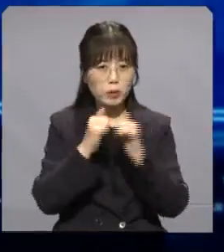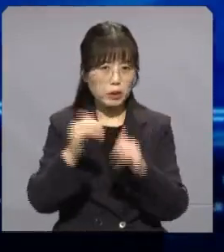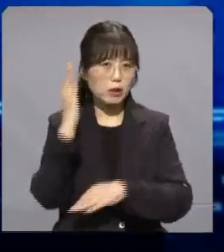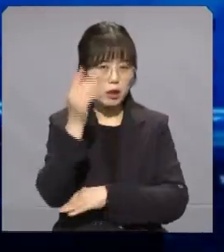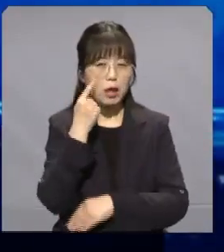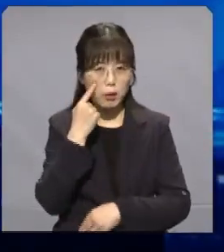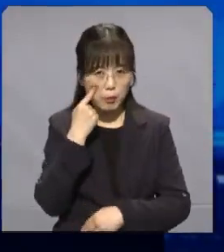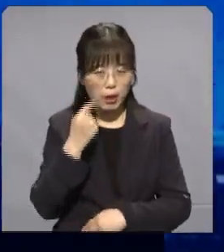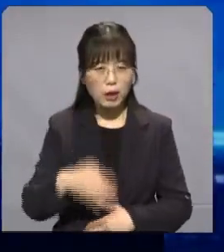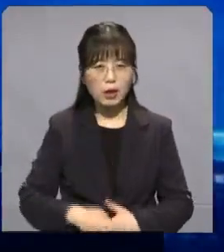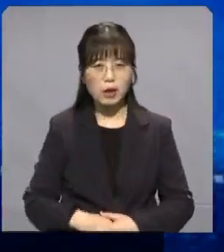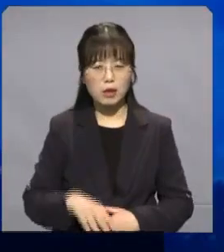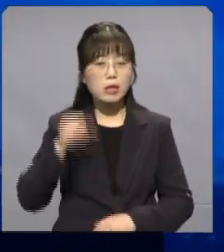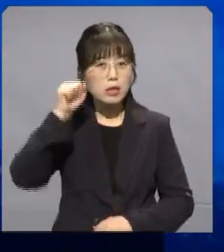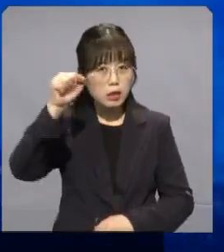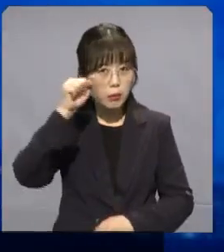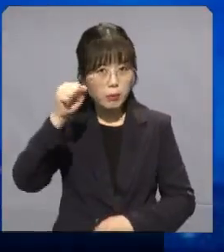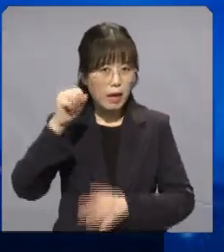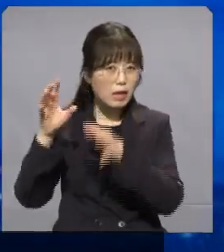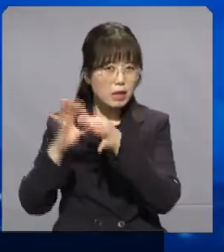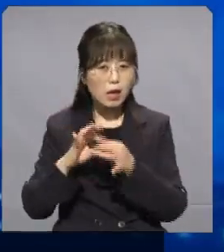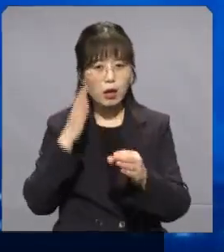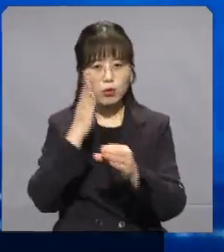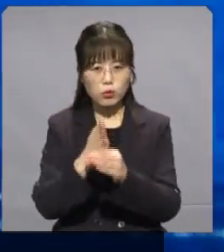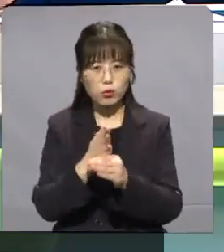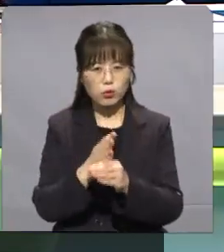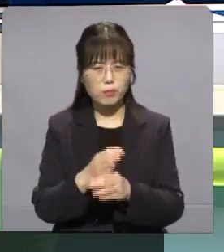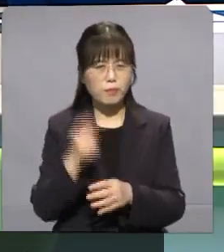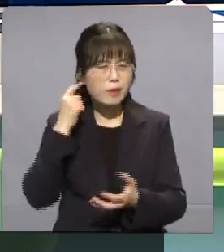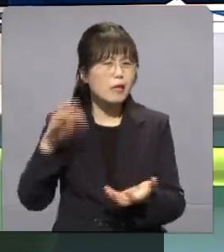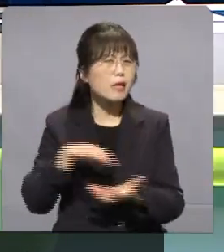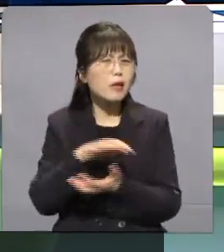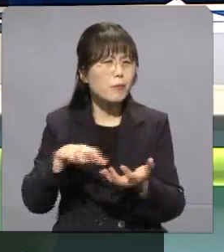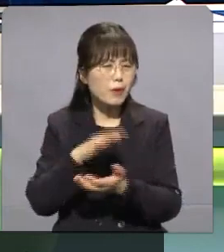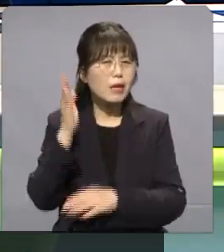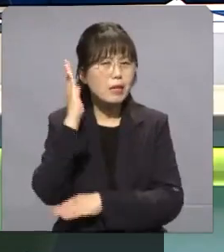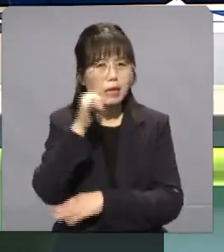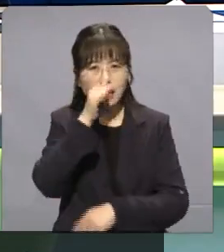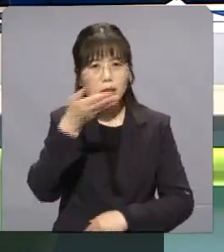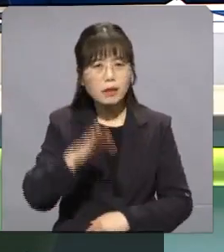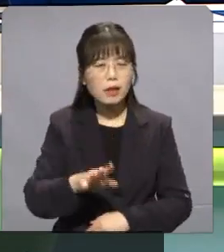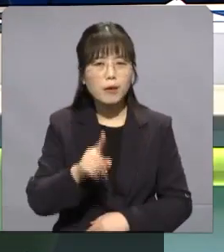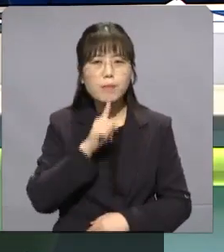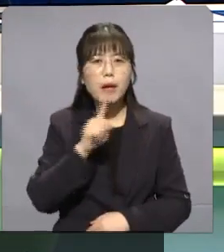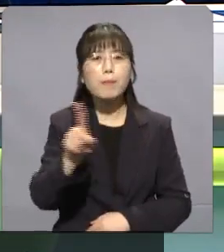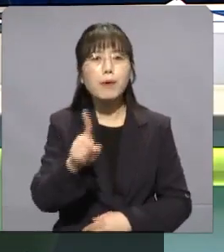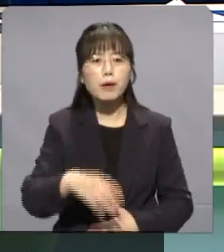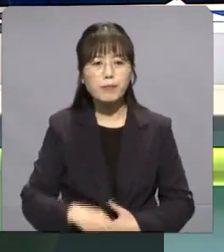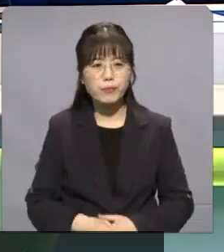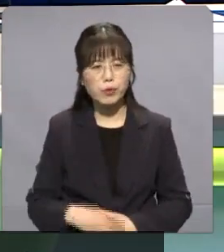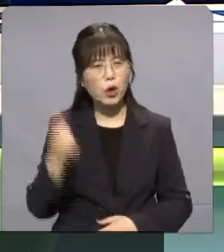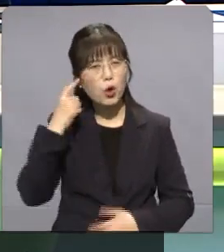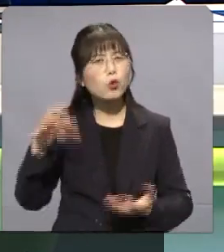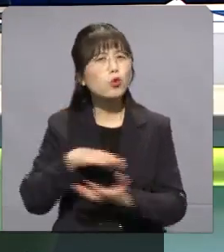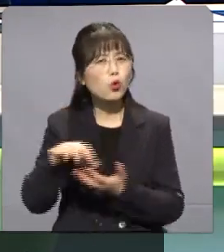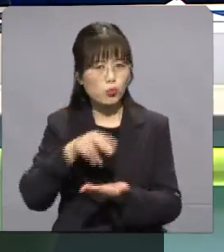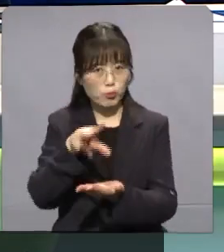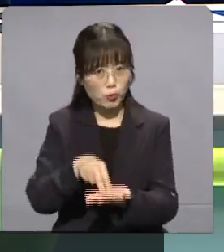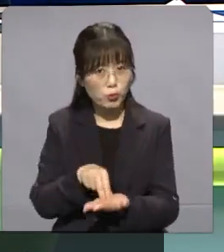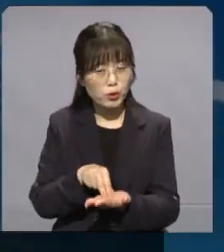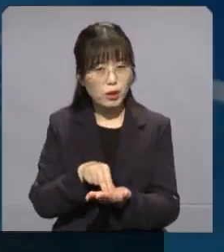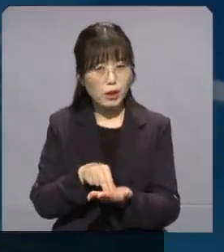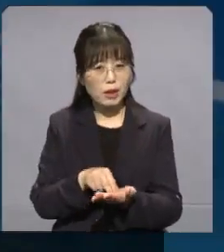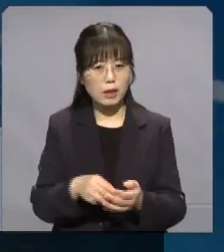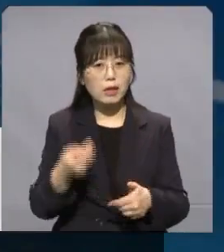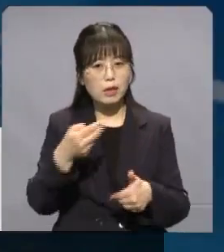장봉도 주민들쯤 집회를 이어가고 있습니다 시끄럽다는 말씀이신데 어떤 내용입니까 소음 문제입니다